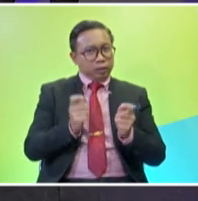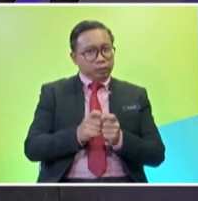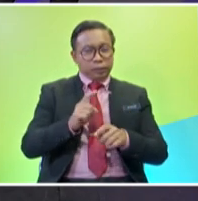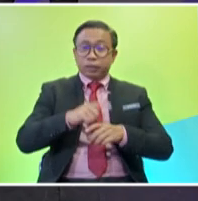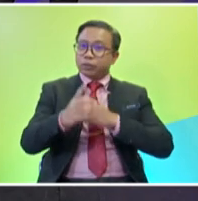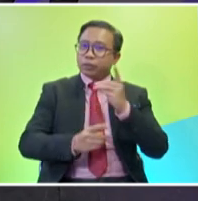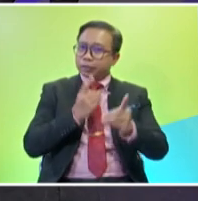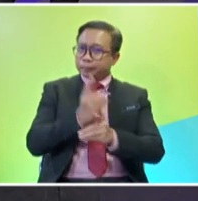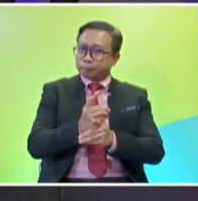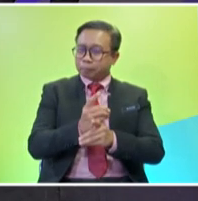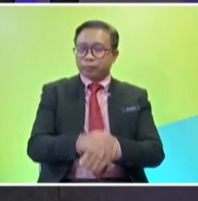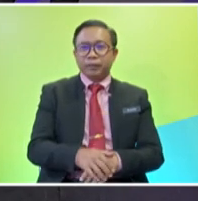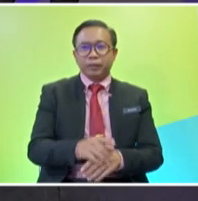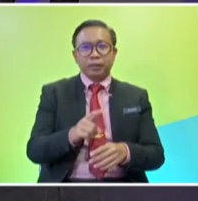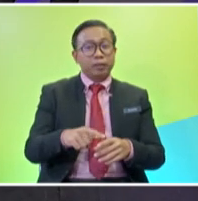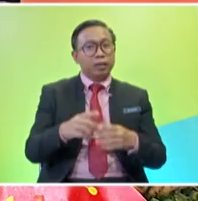dunia